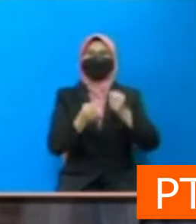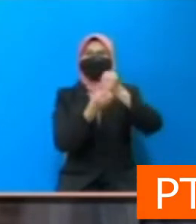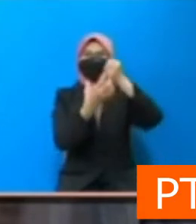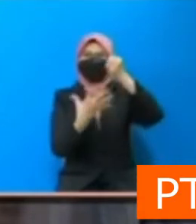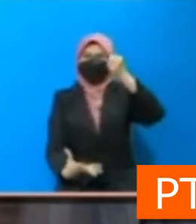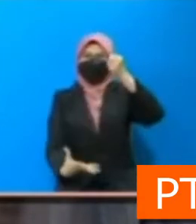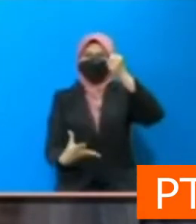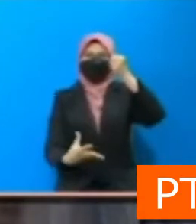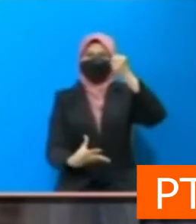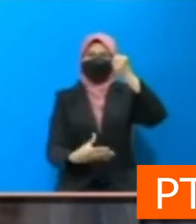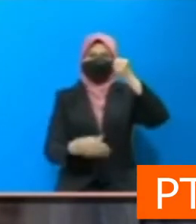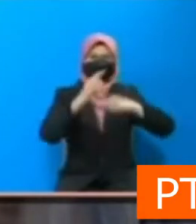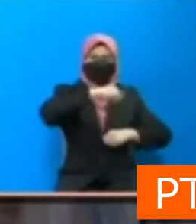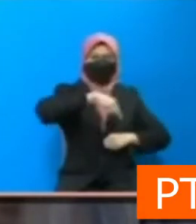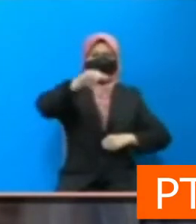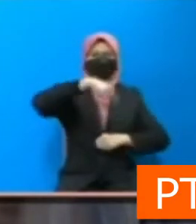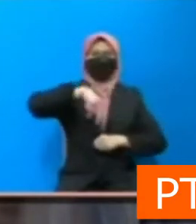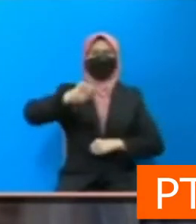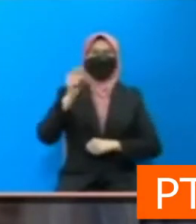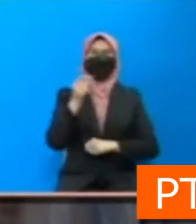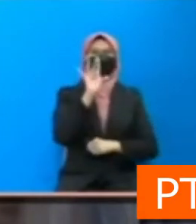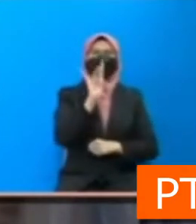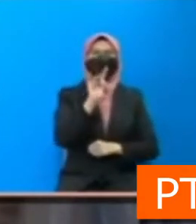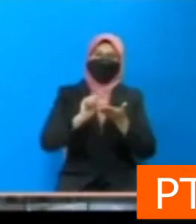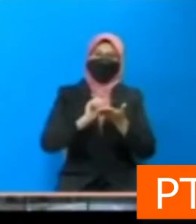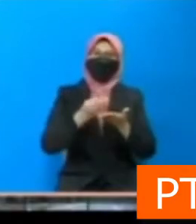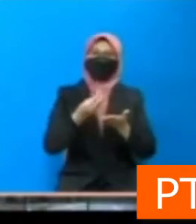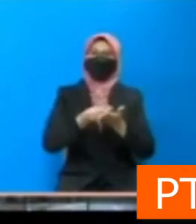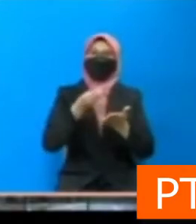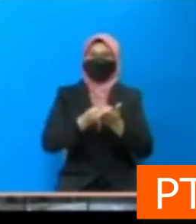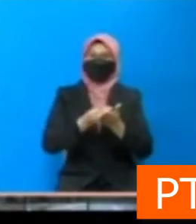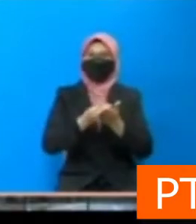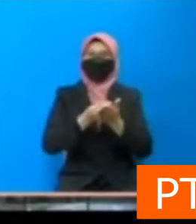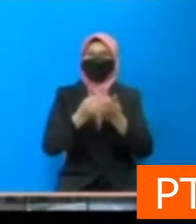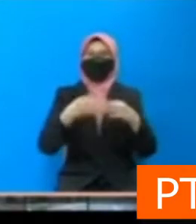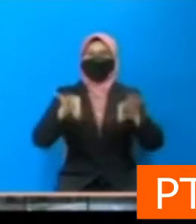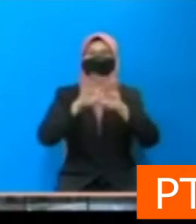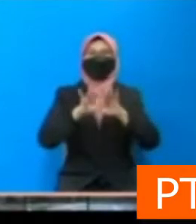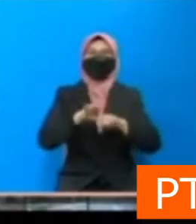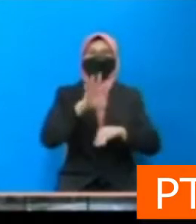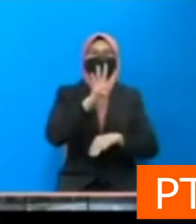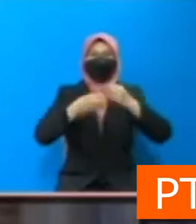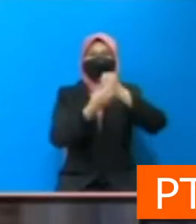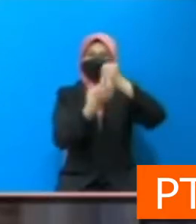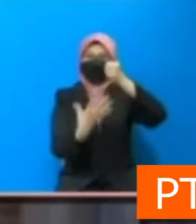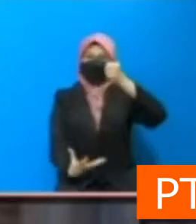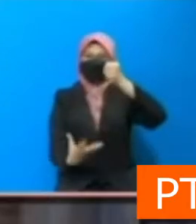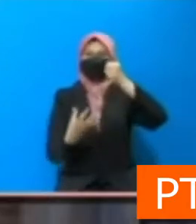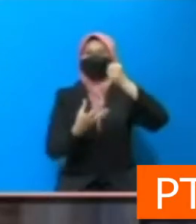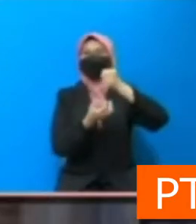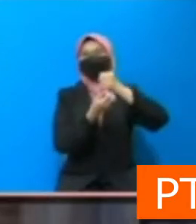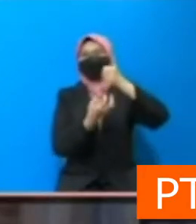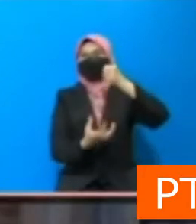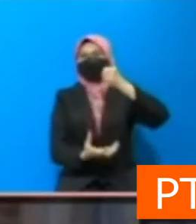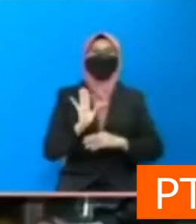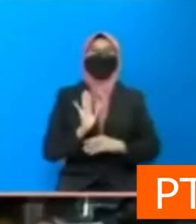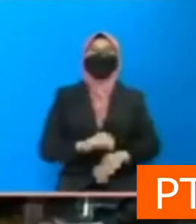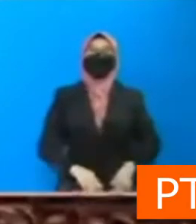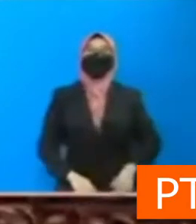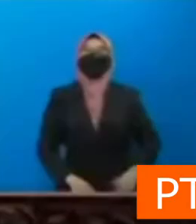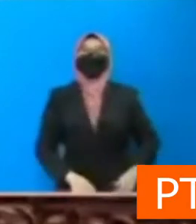secara langsung hanya RM83 bilion saja. Daripada RM45 bilion,